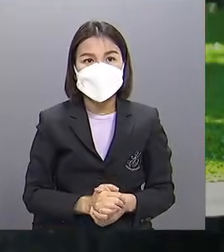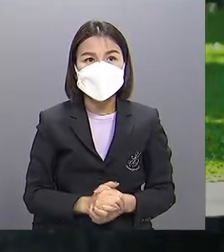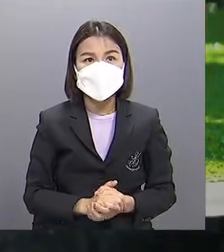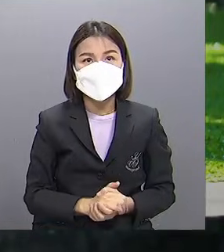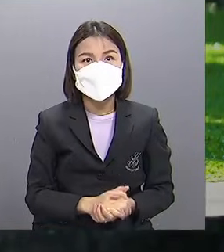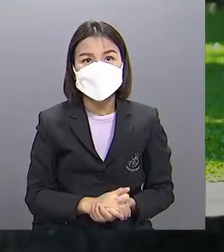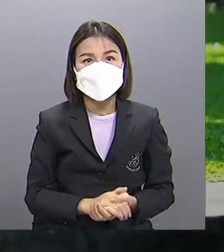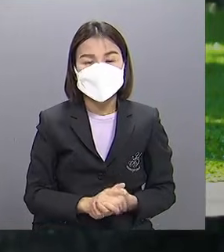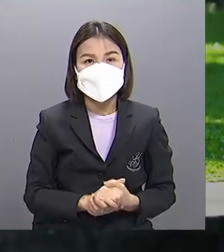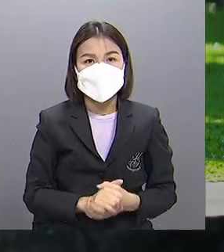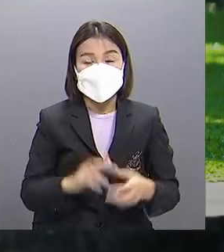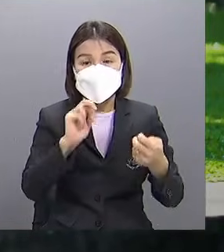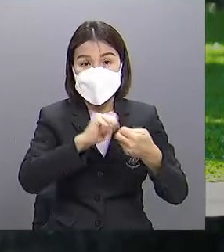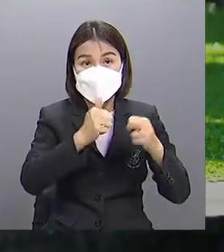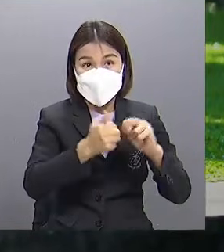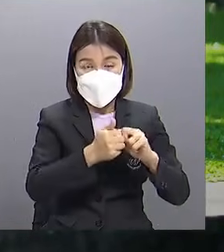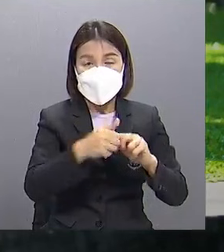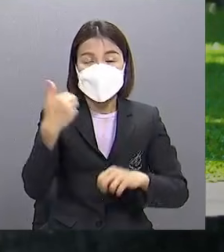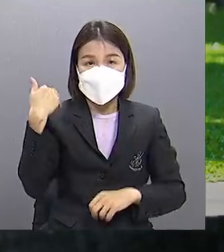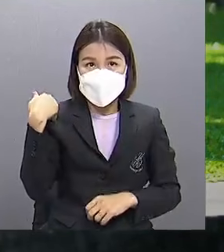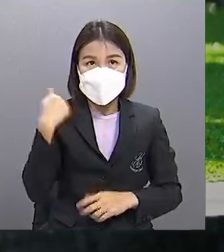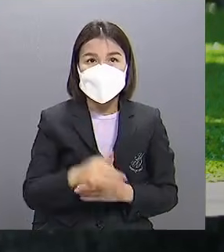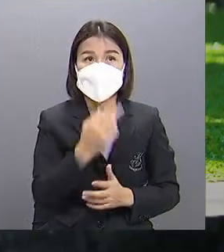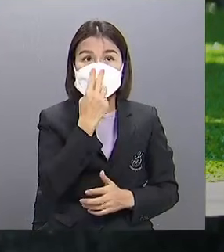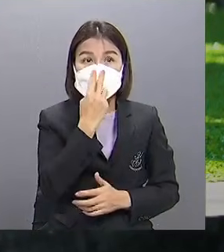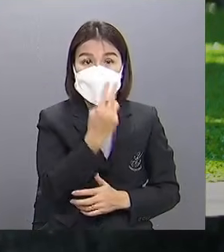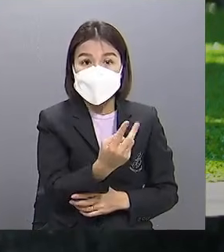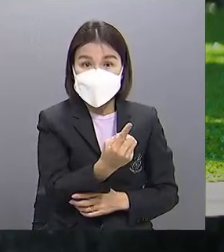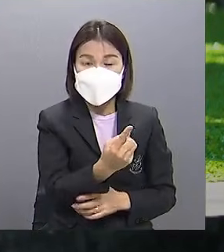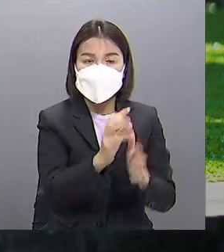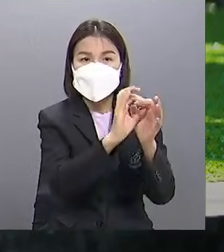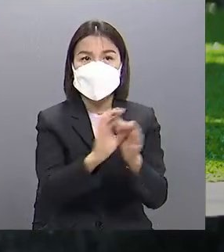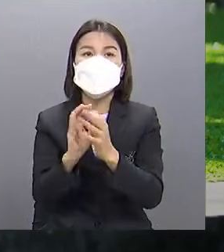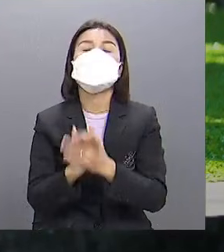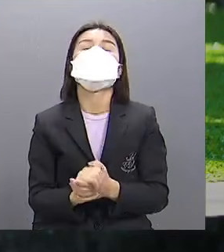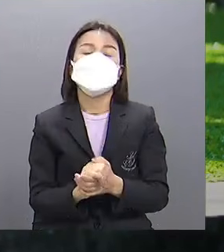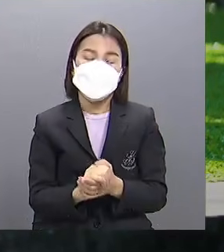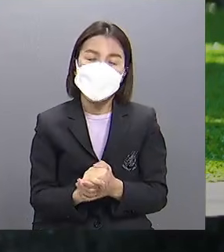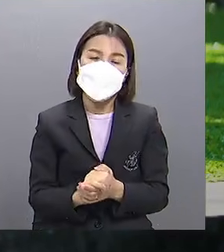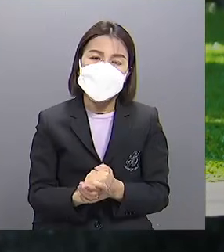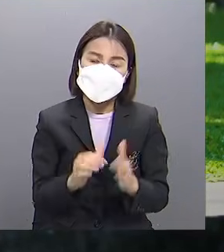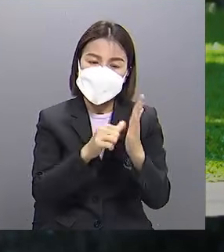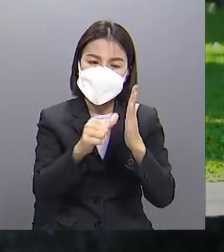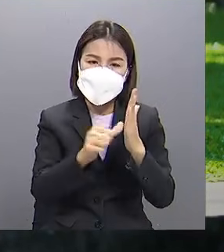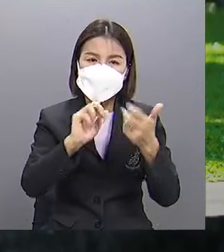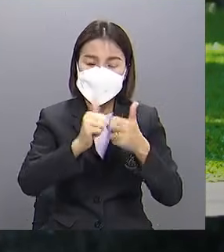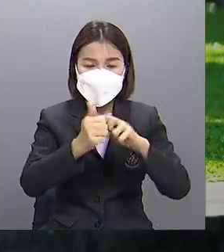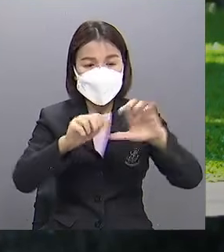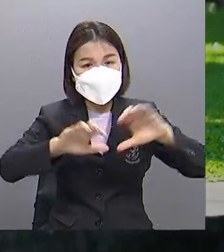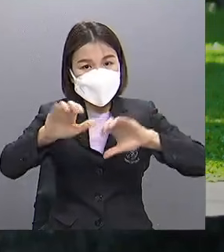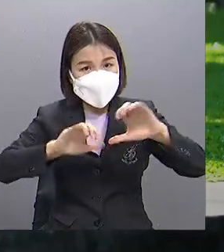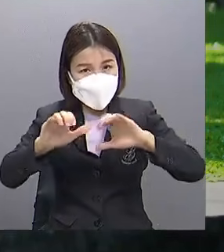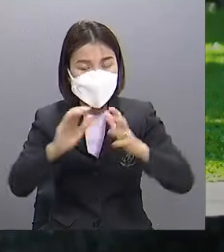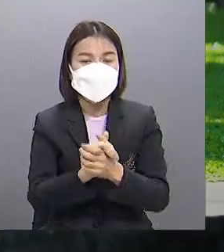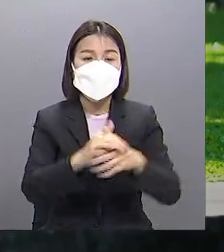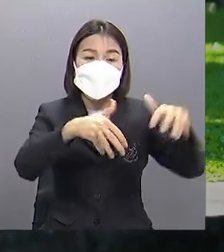วิกฤตเช่นนี้นะคะเราจะได้เห็นการรับมือและการเผชิญภัยพิบัติในทุกระดับไม่ว่าจะเป็นระดับชุมชนระดับเทศบา